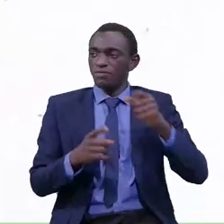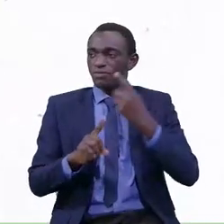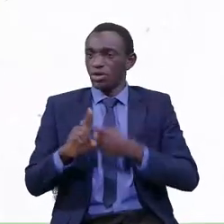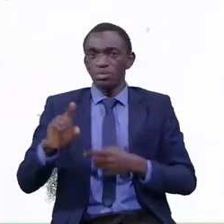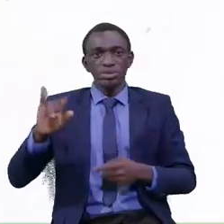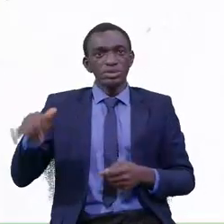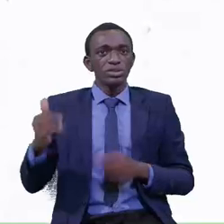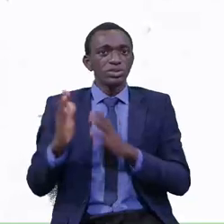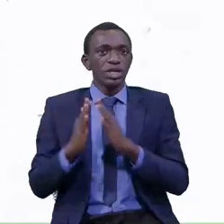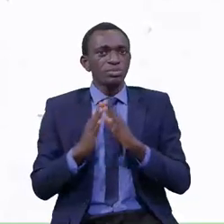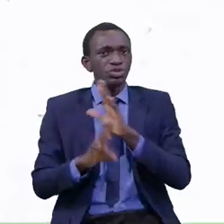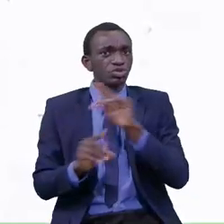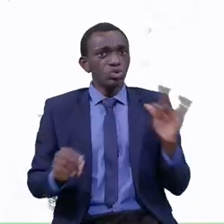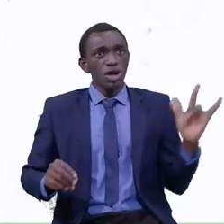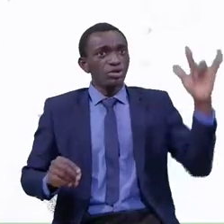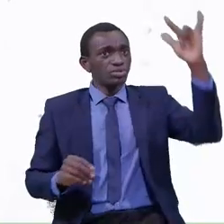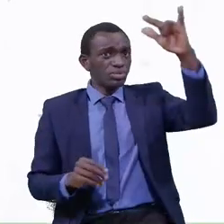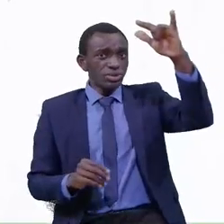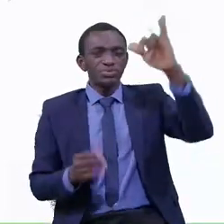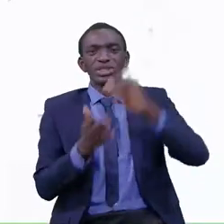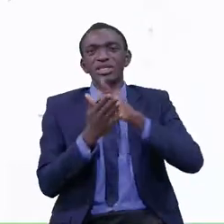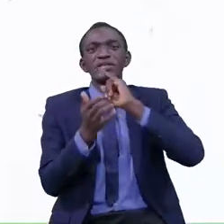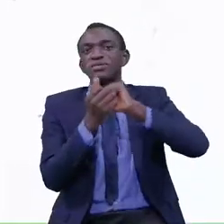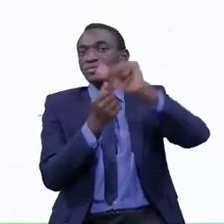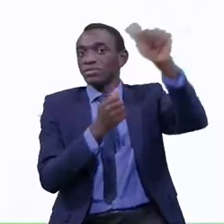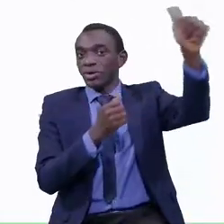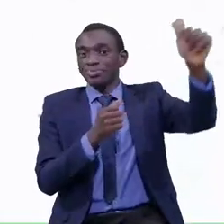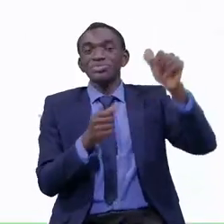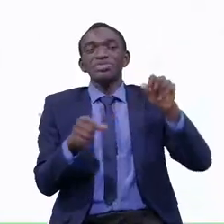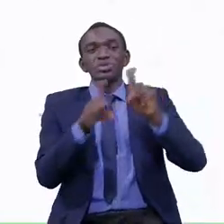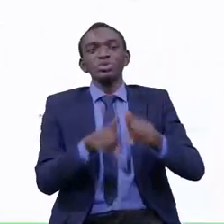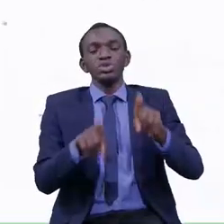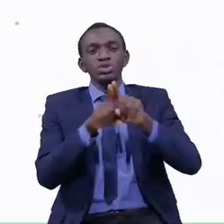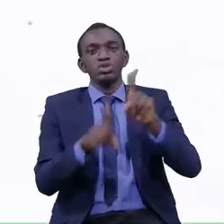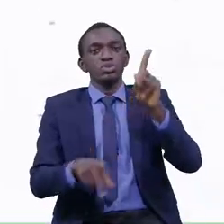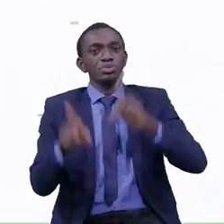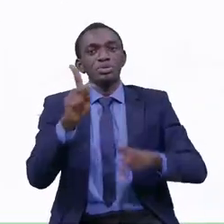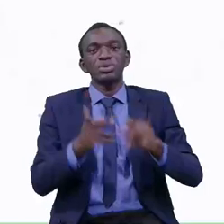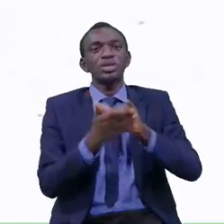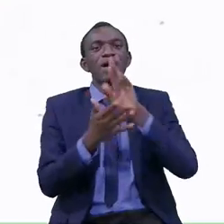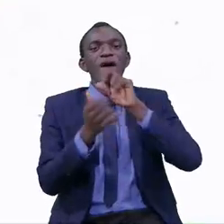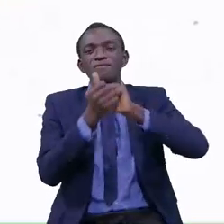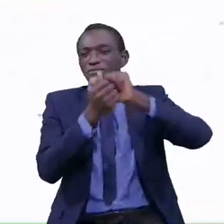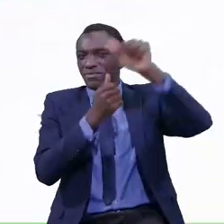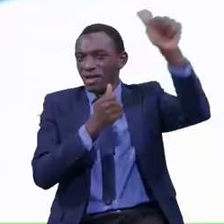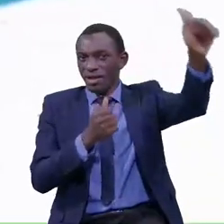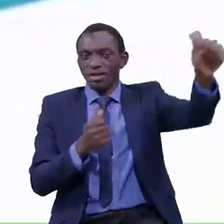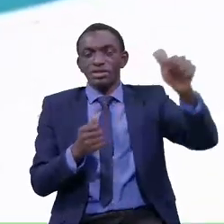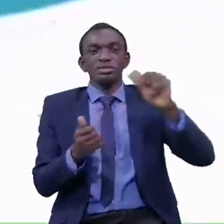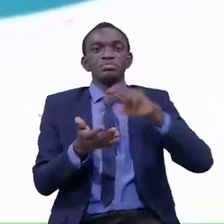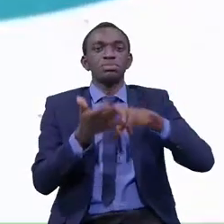loin. Et aider à ceux qui sont au loin. Ça veut dire alors, ceux-là